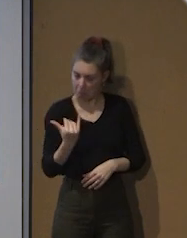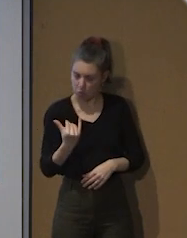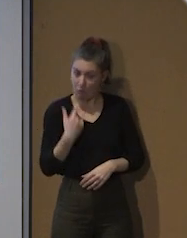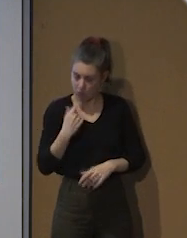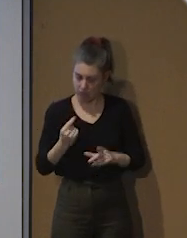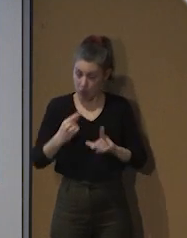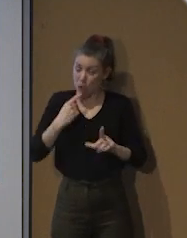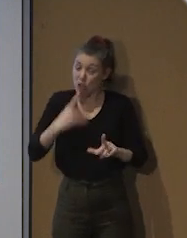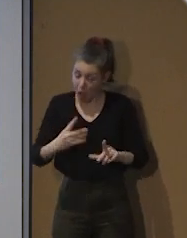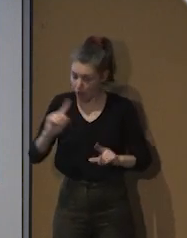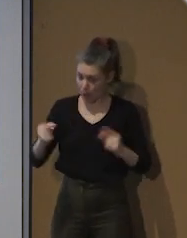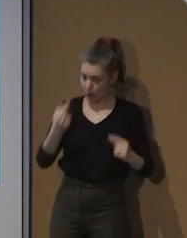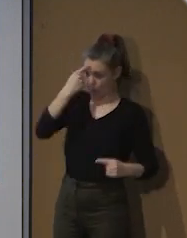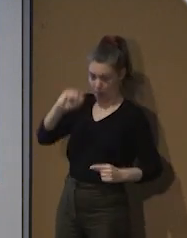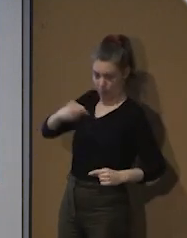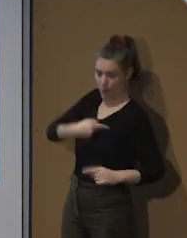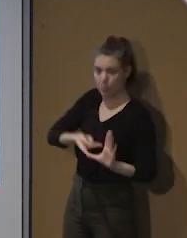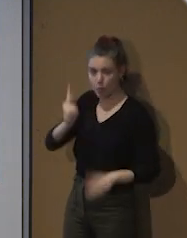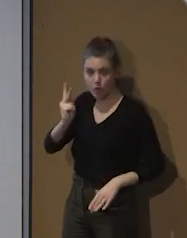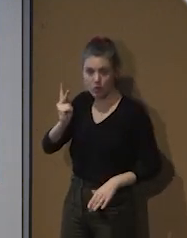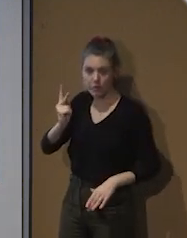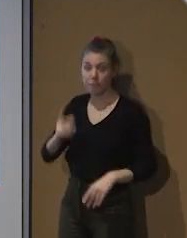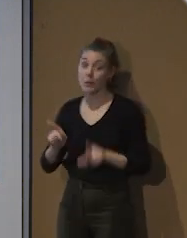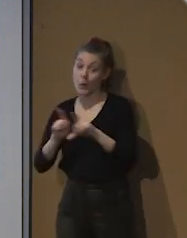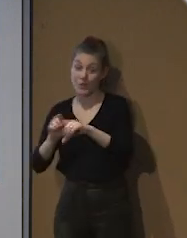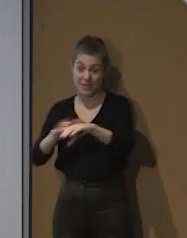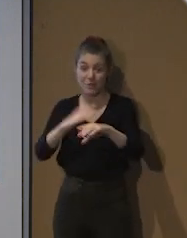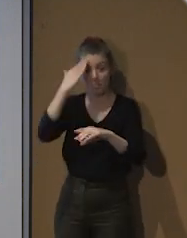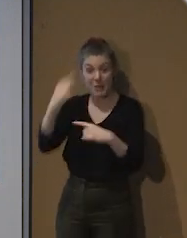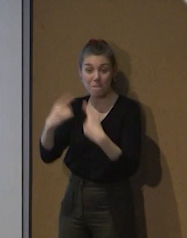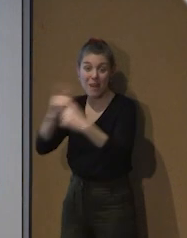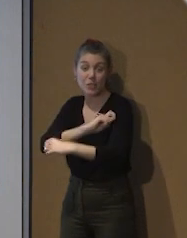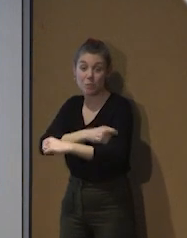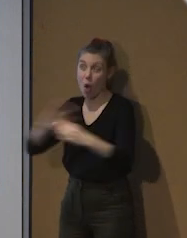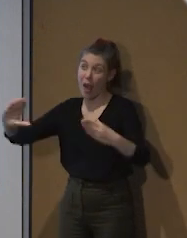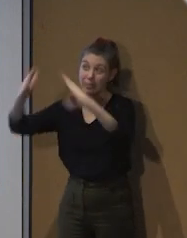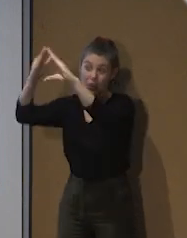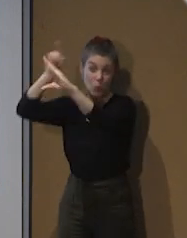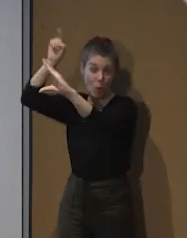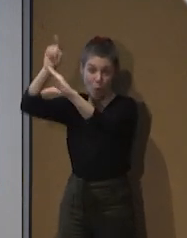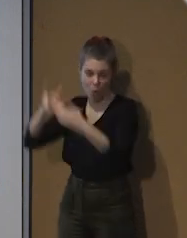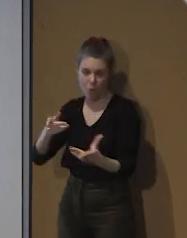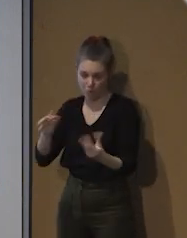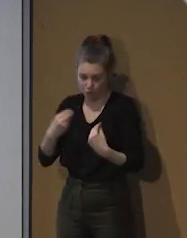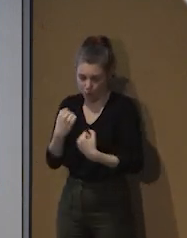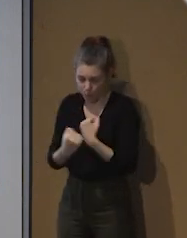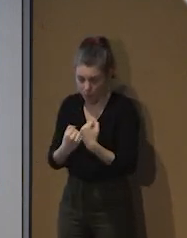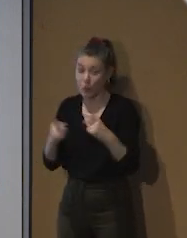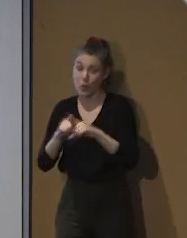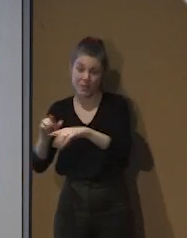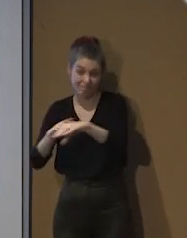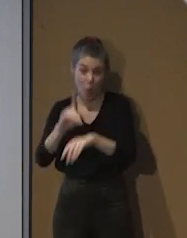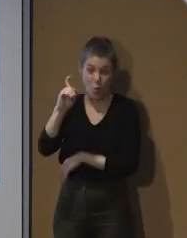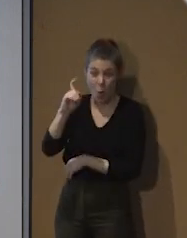L'altitude, le manque d'oxygène, c'est sûr que vous vous mettez en souffrance. La déshydratation également. L'intérêt pour